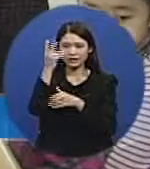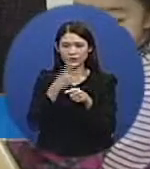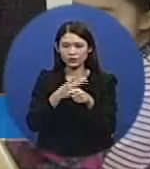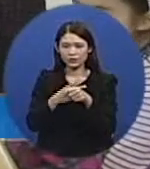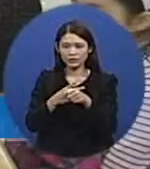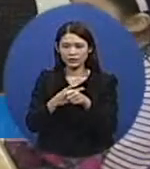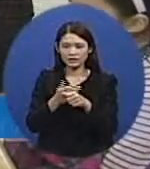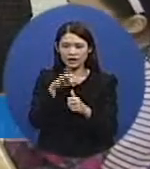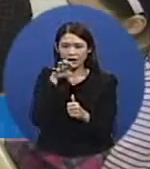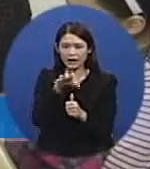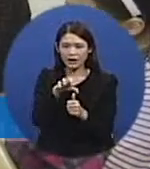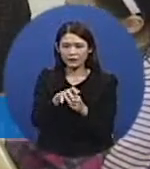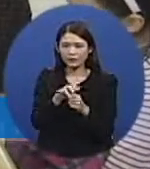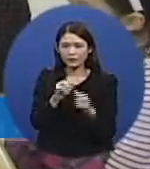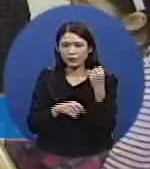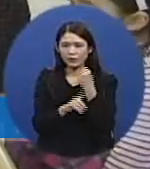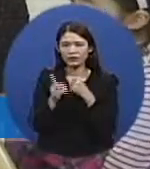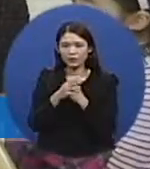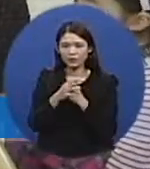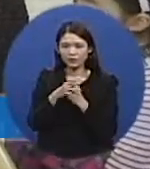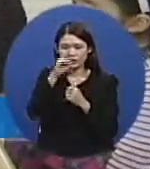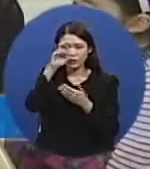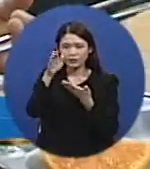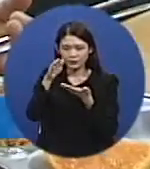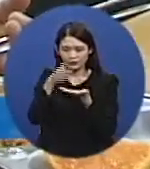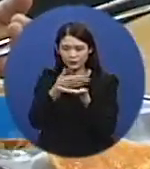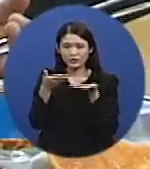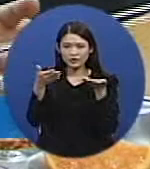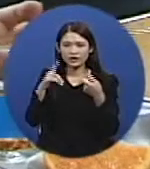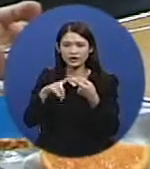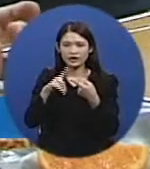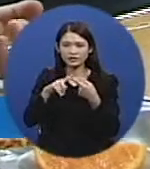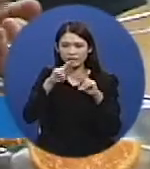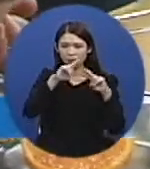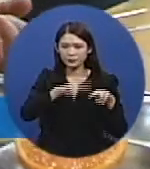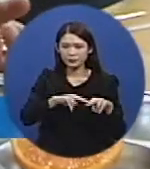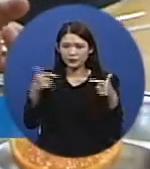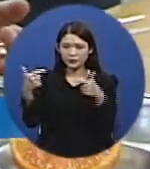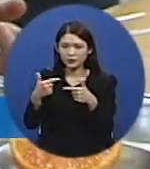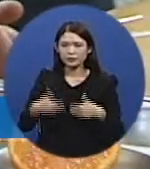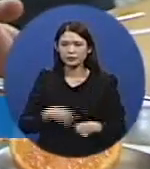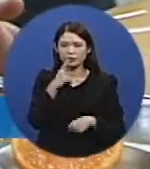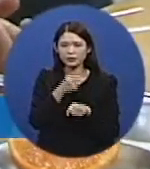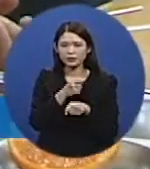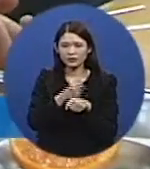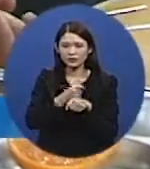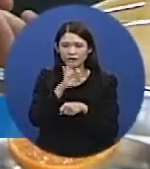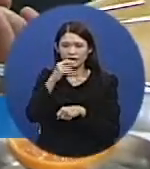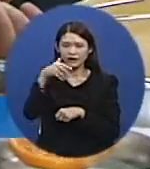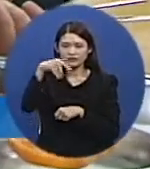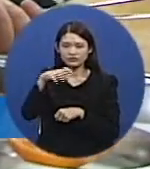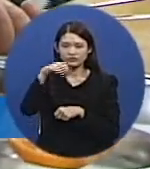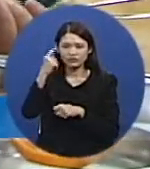되는 무상급식 정책을 축소 또는 폐지하는 것을 검토해야 한다고 말했습니다. 안종석